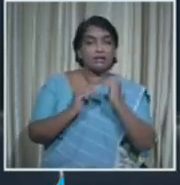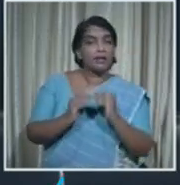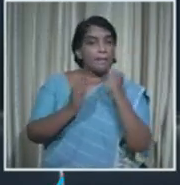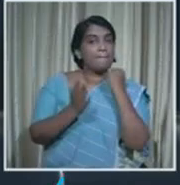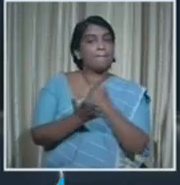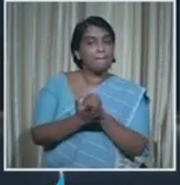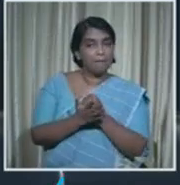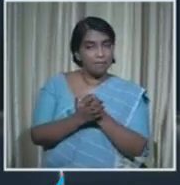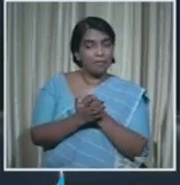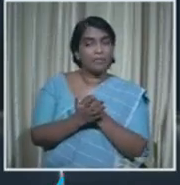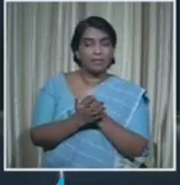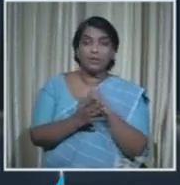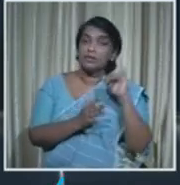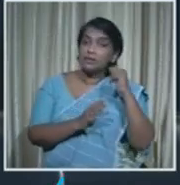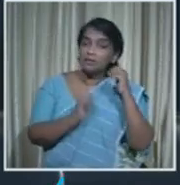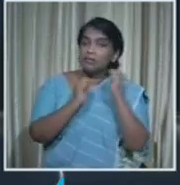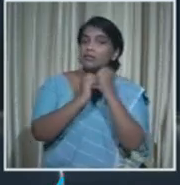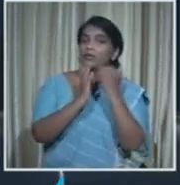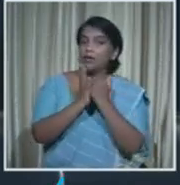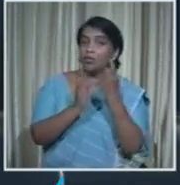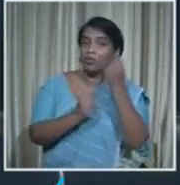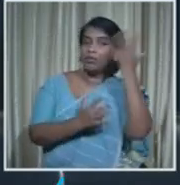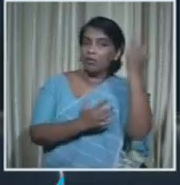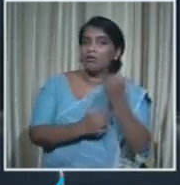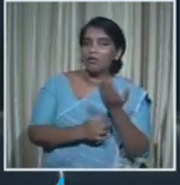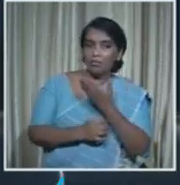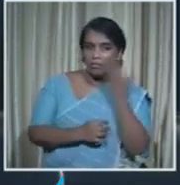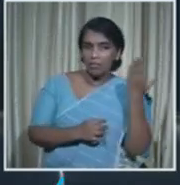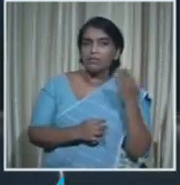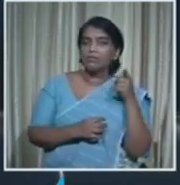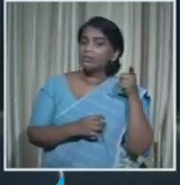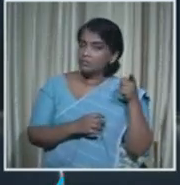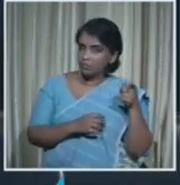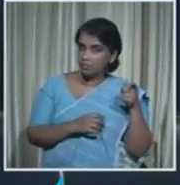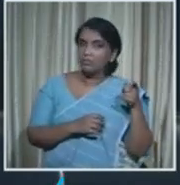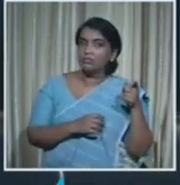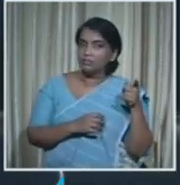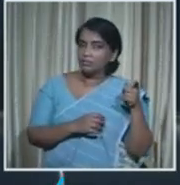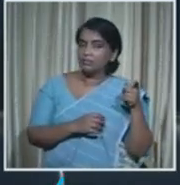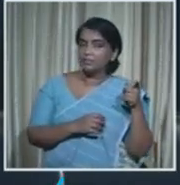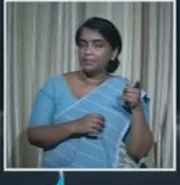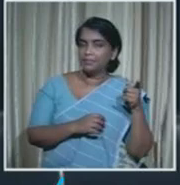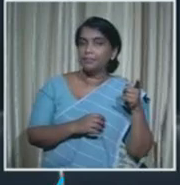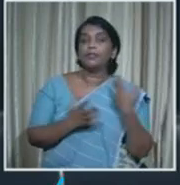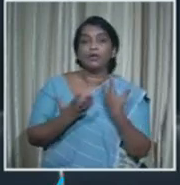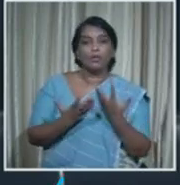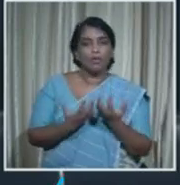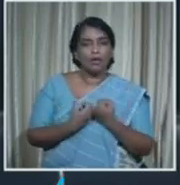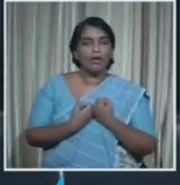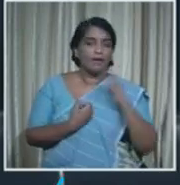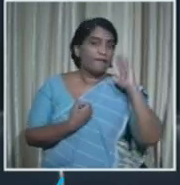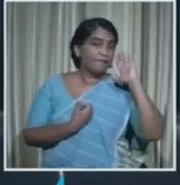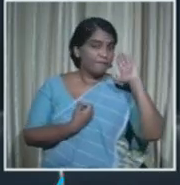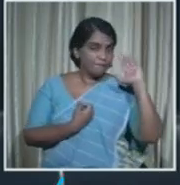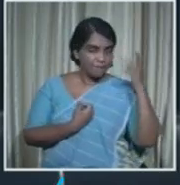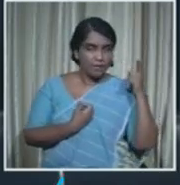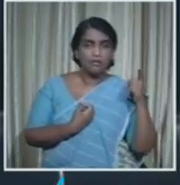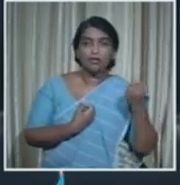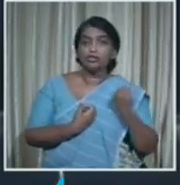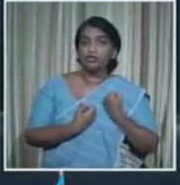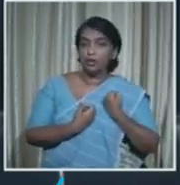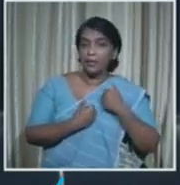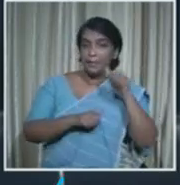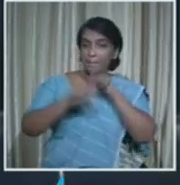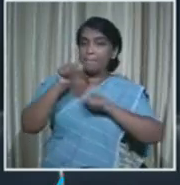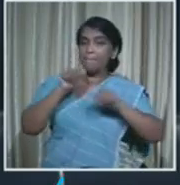බැංකුවෙන් සමහර වැඩ කටයුතු මුදල් ලබා ගන්න පුළුවන් ඒ කොටසක් තමයි අපිට වුවමනා නම් විශේෂයෙන්ම වෛද්‍ය කටයුතු වලට